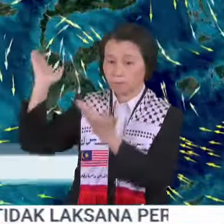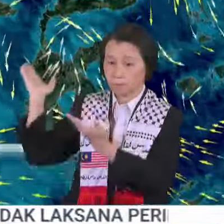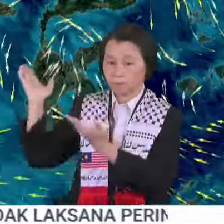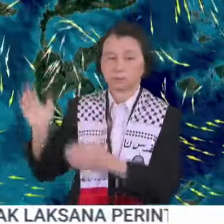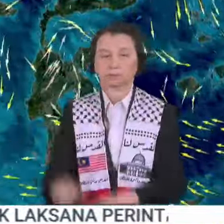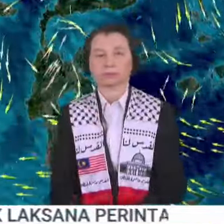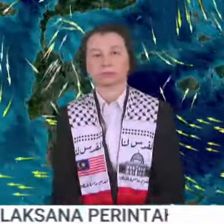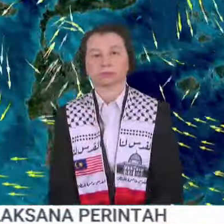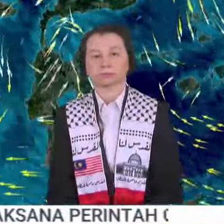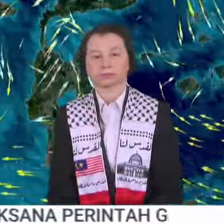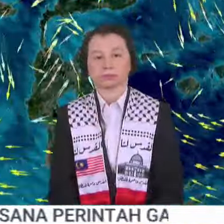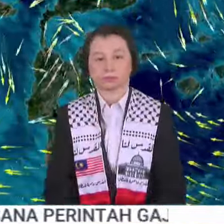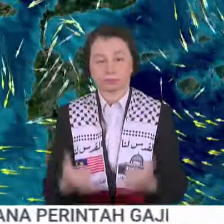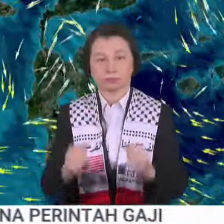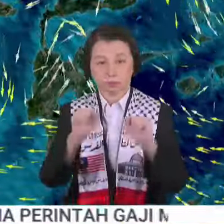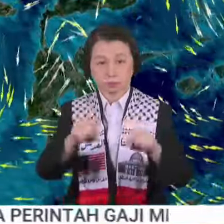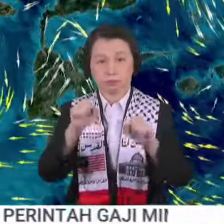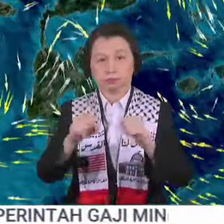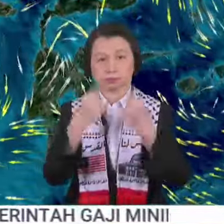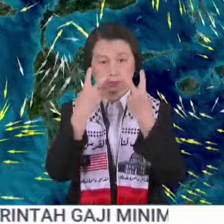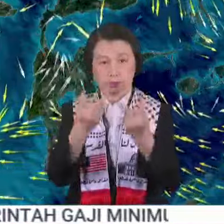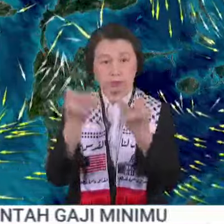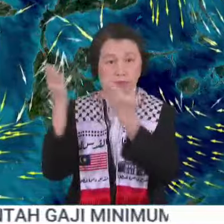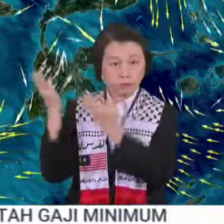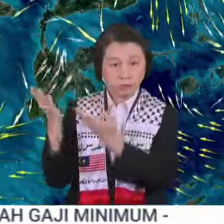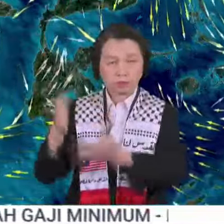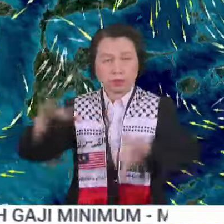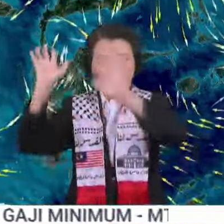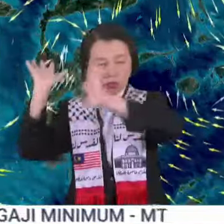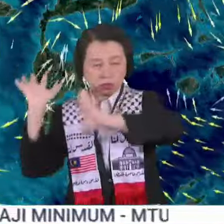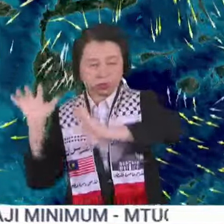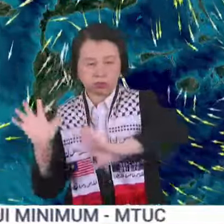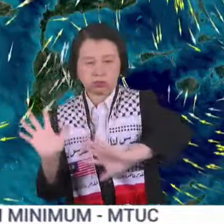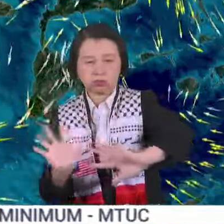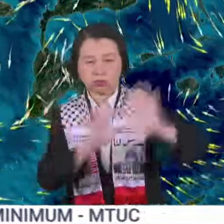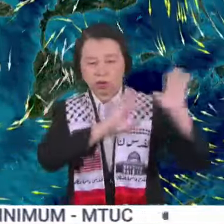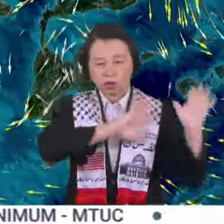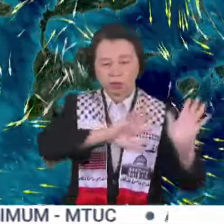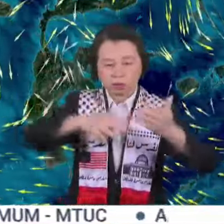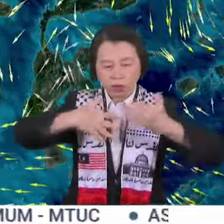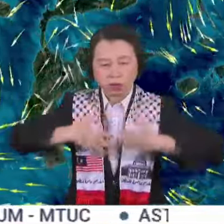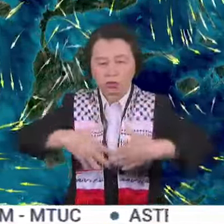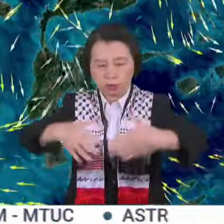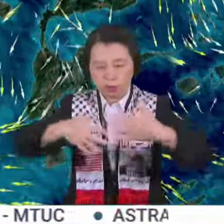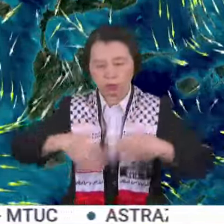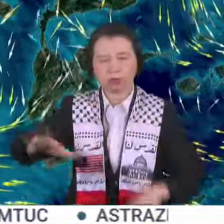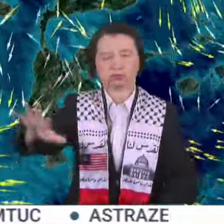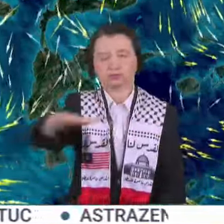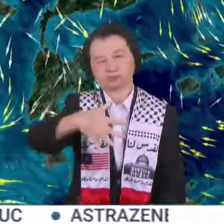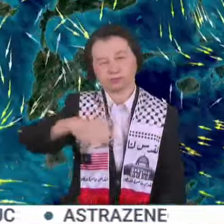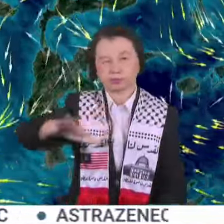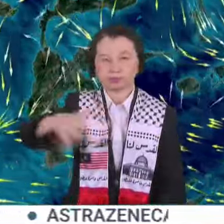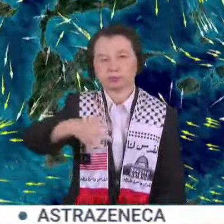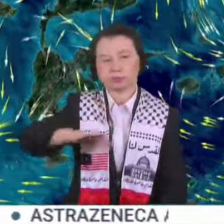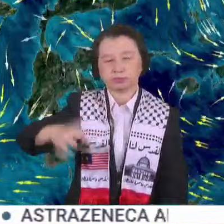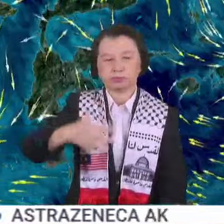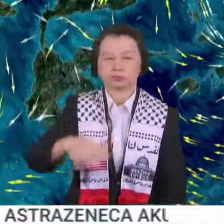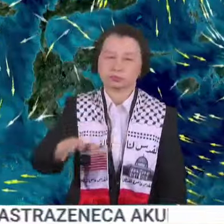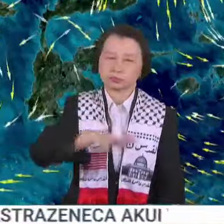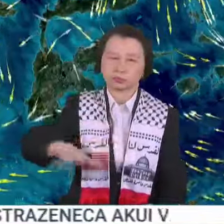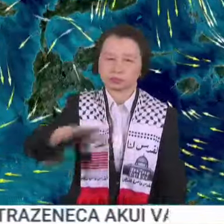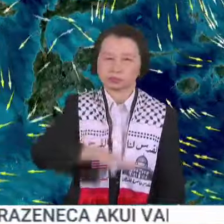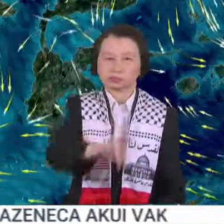semasa. Dapat diperhatikan ketika ini, angin masih lagi bertiup dari pelbagai hala dengan kelajuan yang agak sederhana